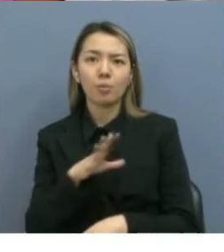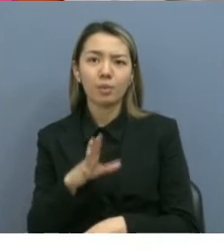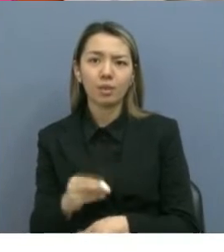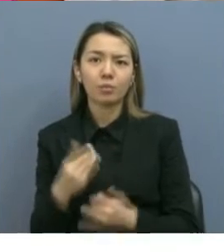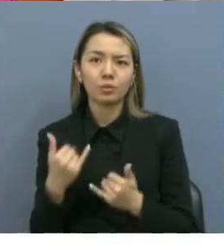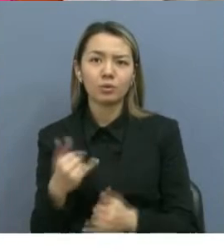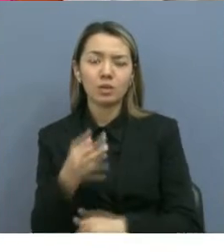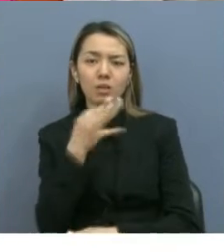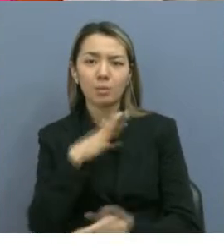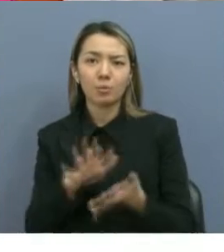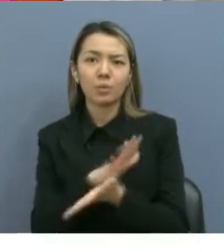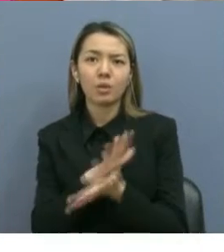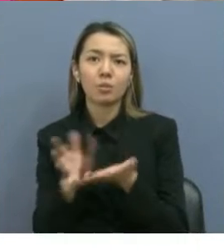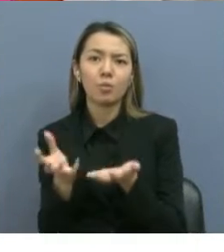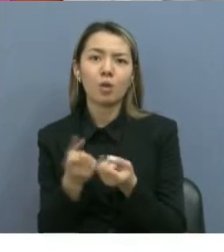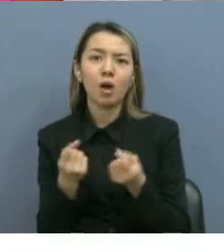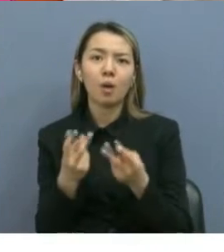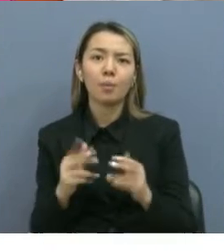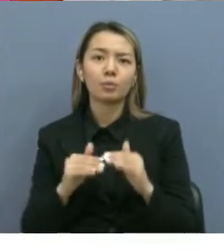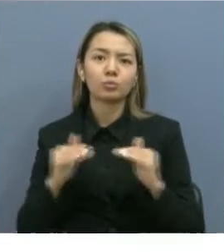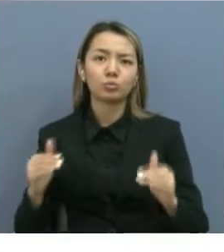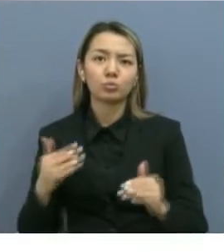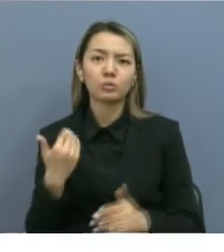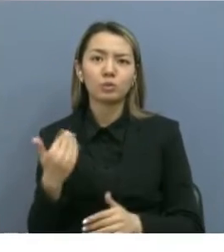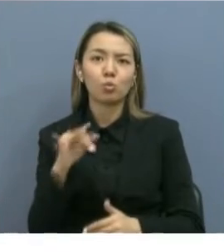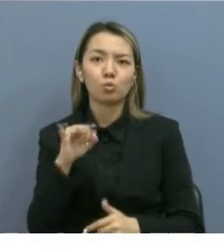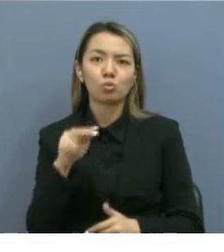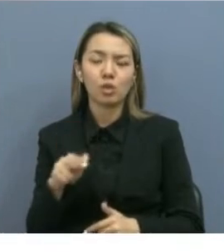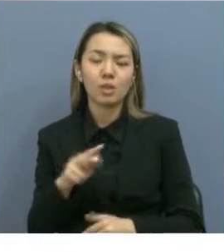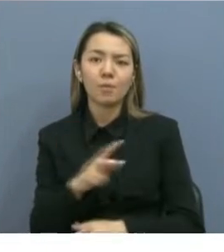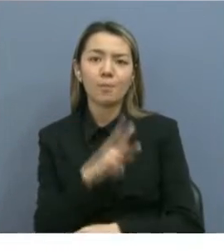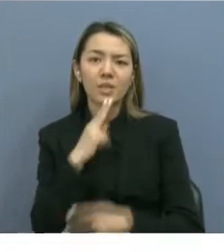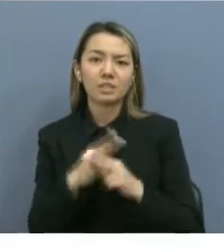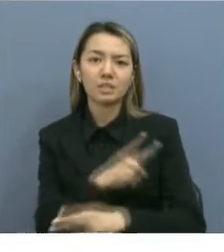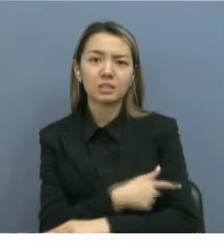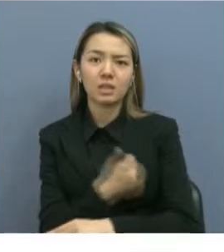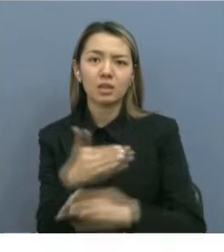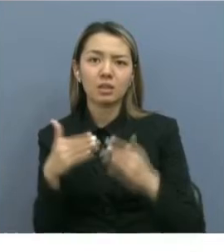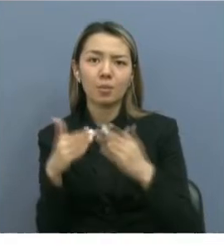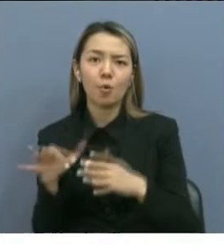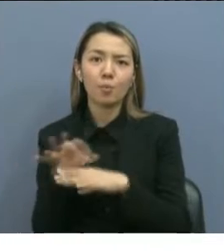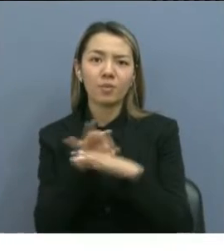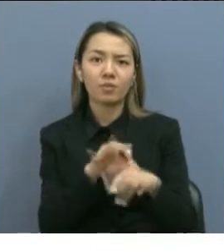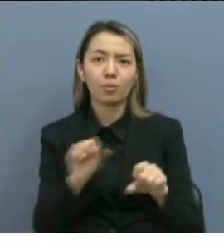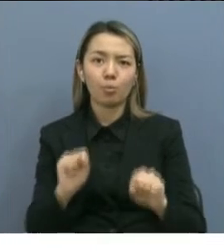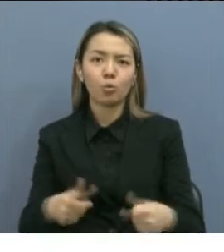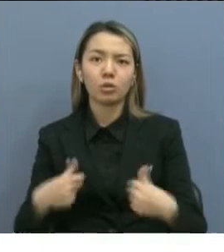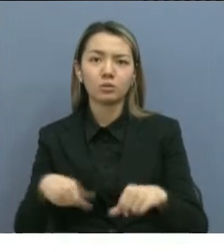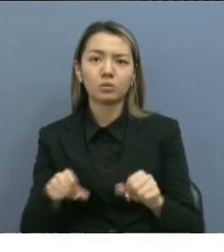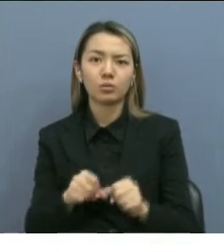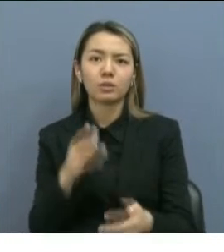мақсатында дәрі-дәрмекті тегін алатын қауіпті санаттағы азаматтарға участке медбикелерімен оны үйлеріне жеткізіп беру